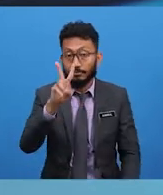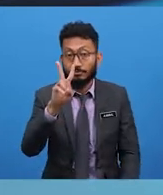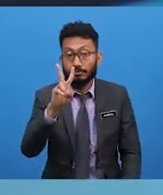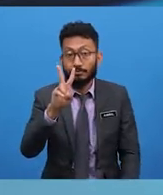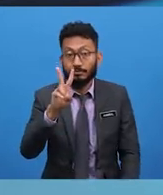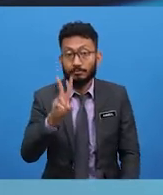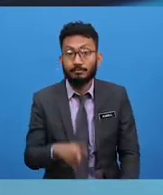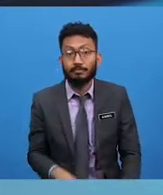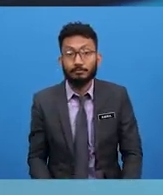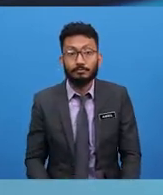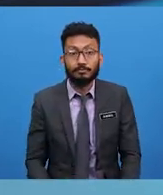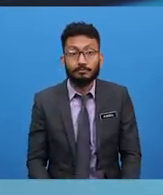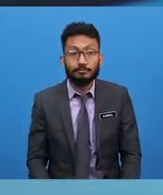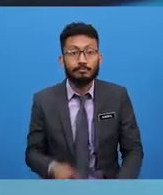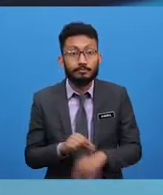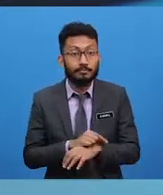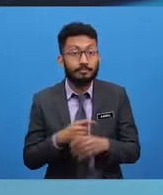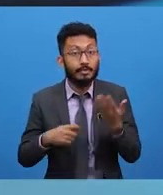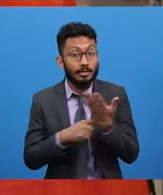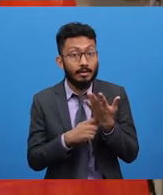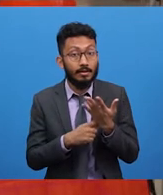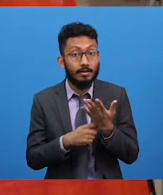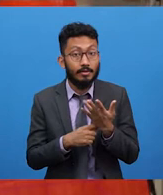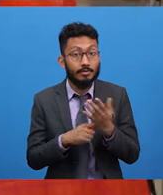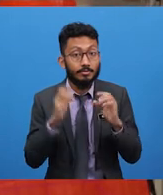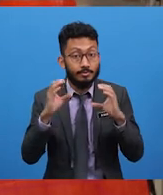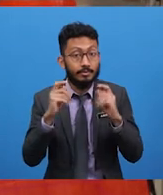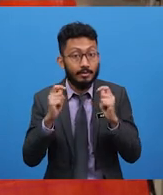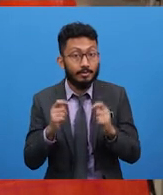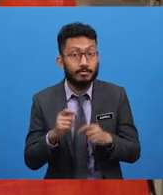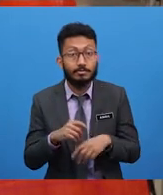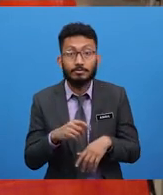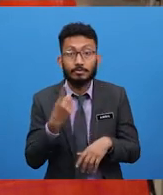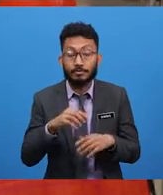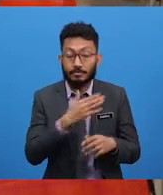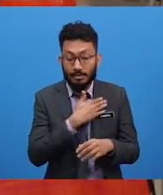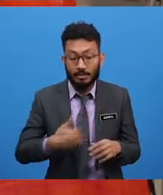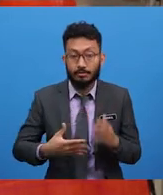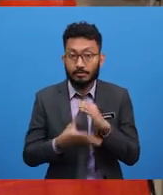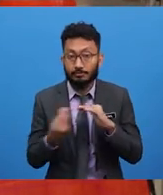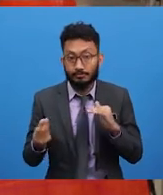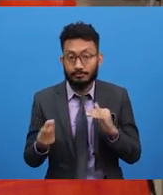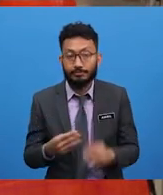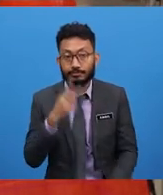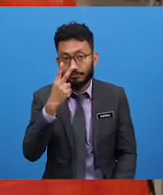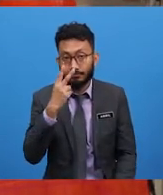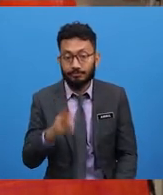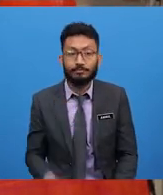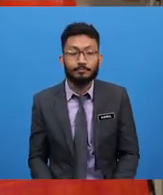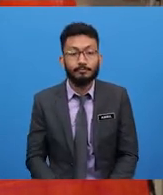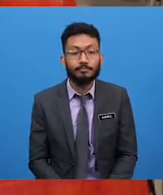iaitu kita menggunakan teknik batik cetak. Cikgu dah pilih corak dan warna yang sesuai mengikut kreativiti